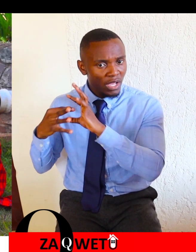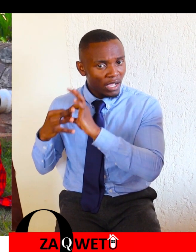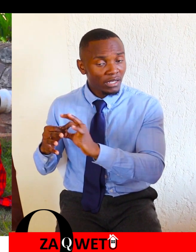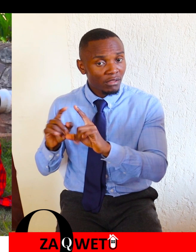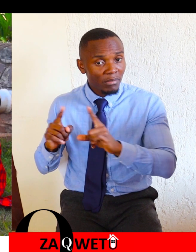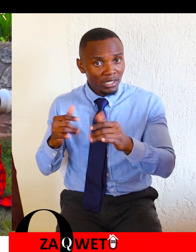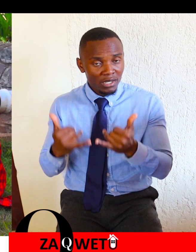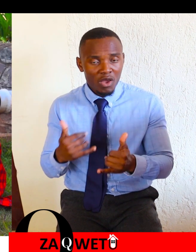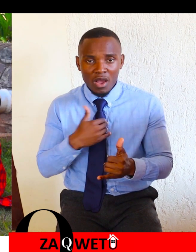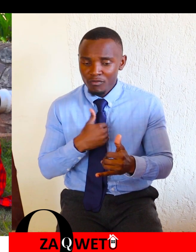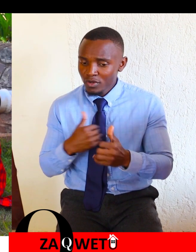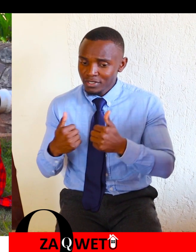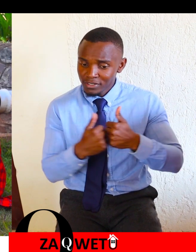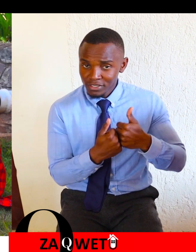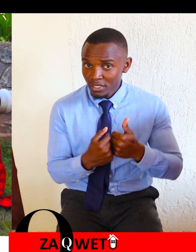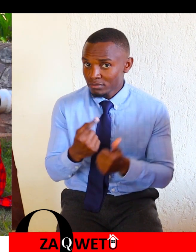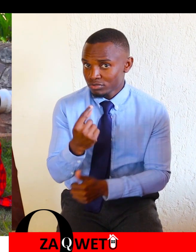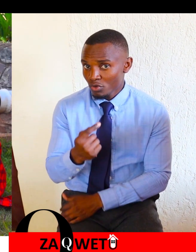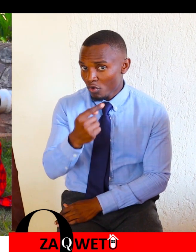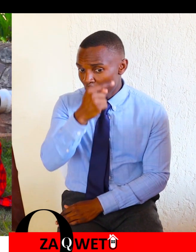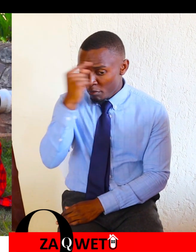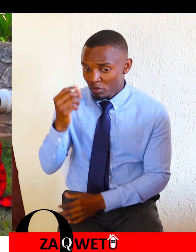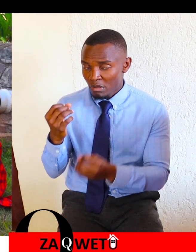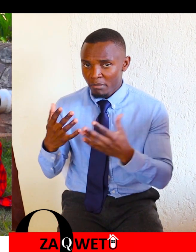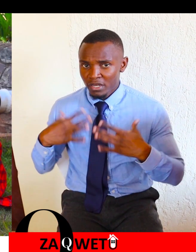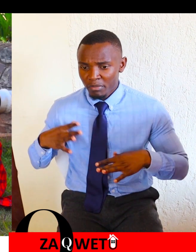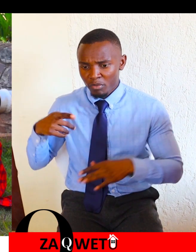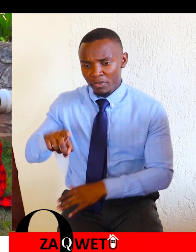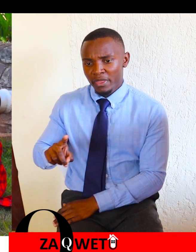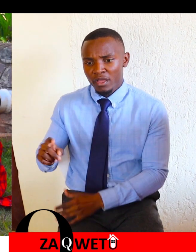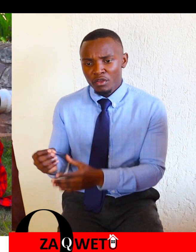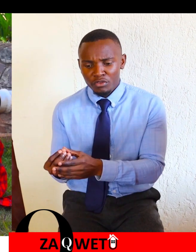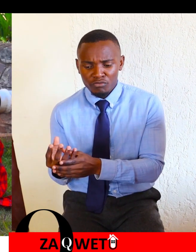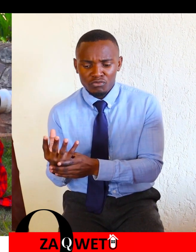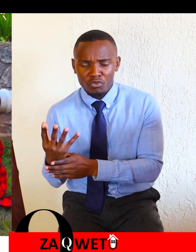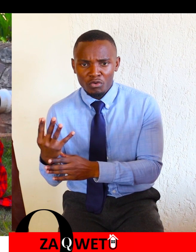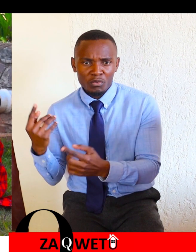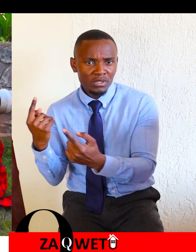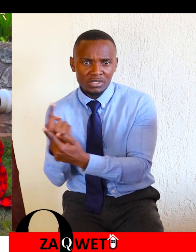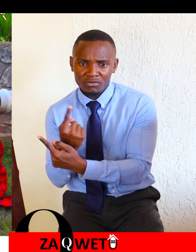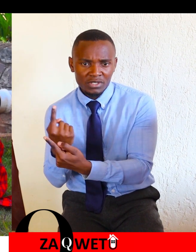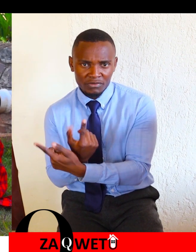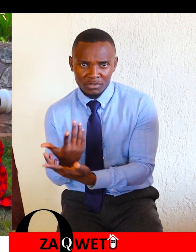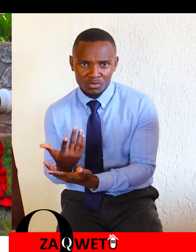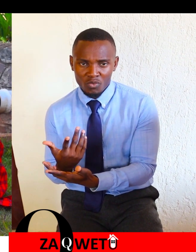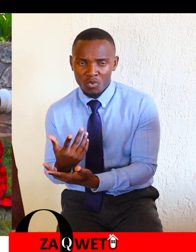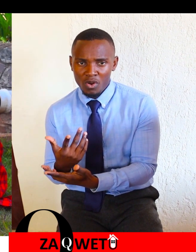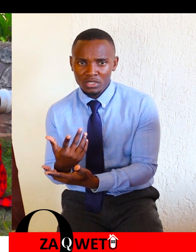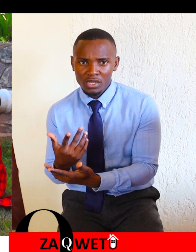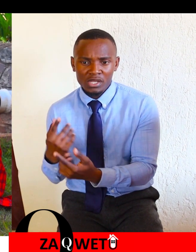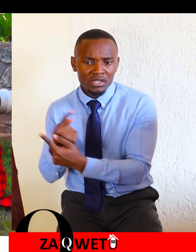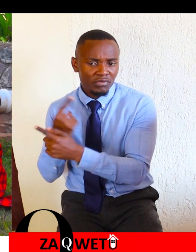masuala ya culture, lakini bado kuna challenge, sababu watu wengi kule wamelelewa na misingi